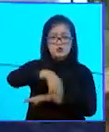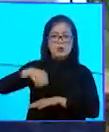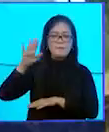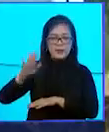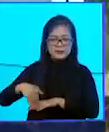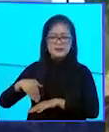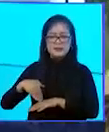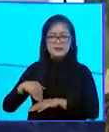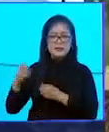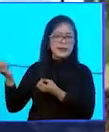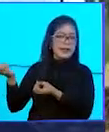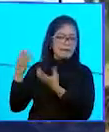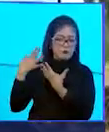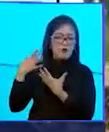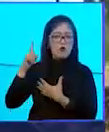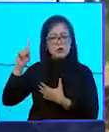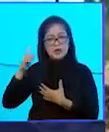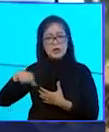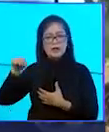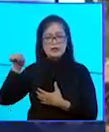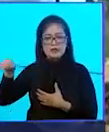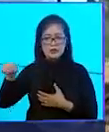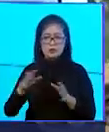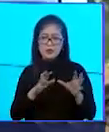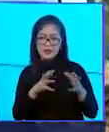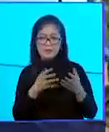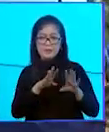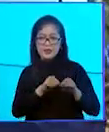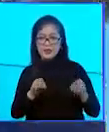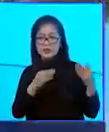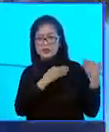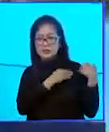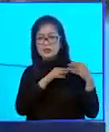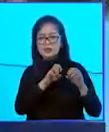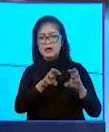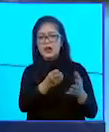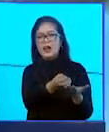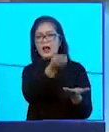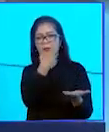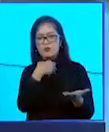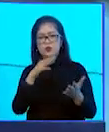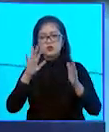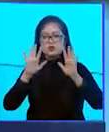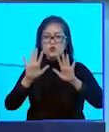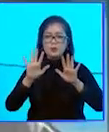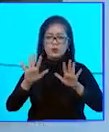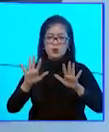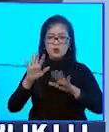berdasarkan informasi yang kami peroleh dari pihak petugas yang ada di lapangan, ini ada terdapat 10 alat berat